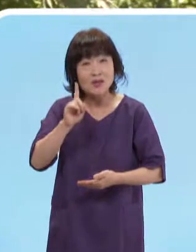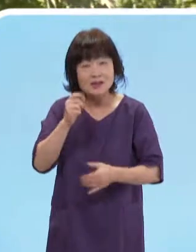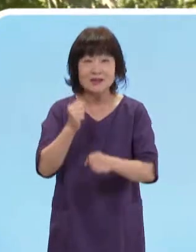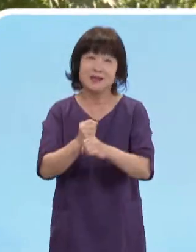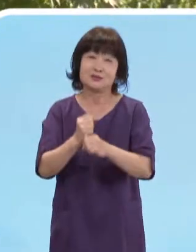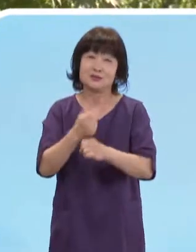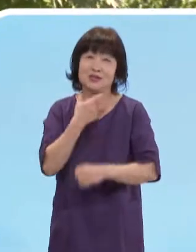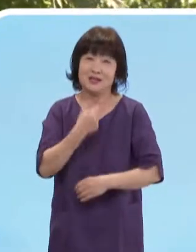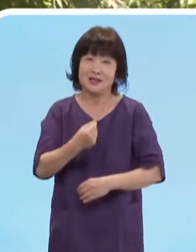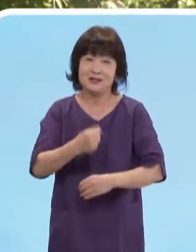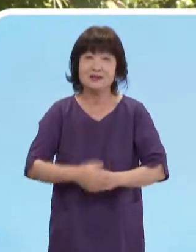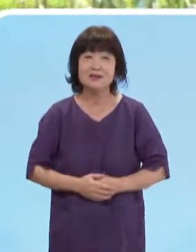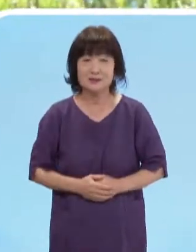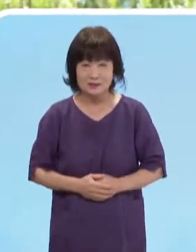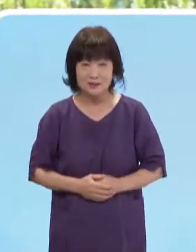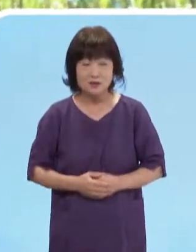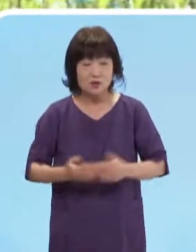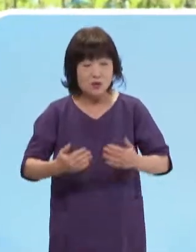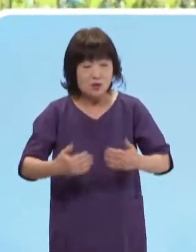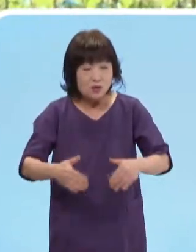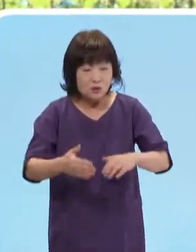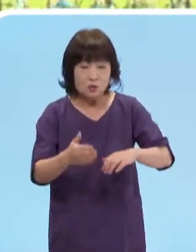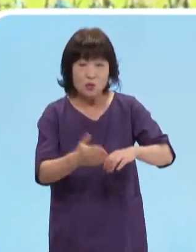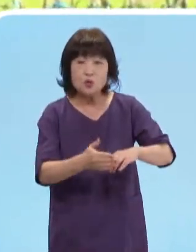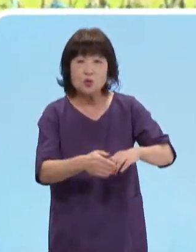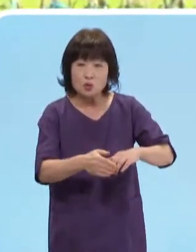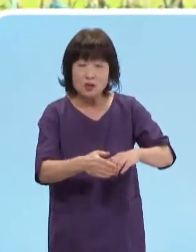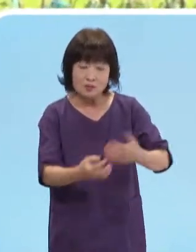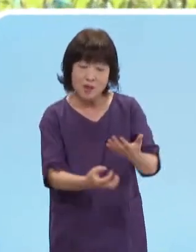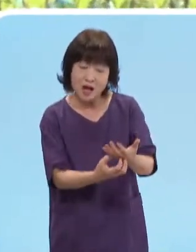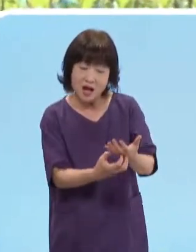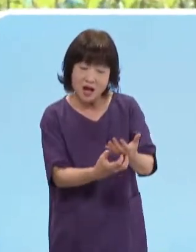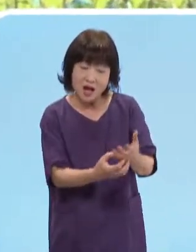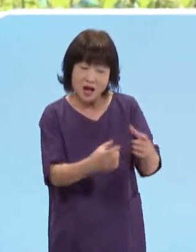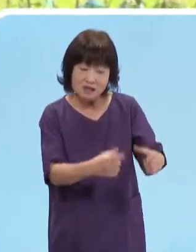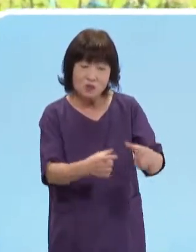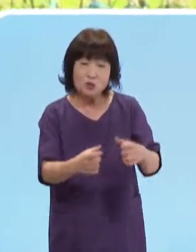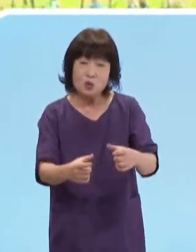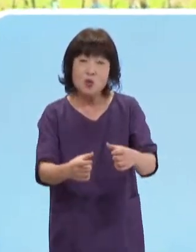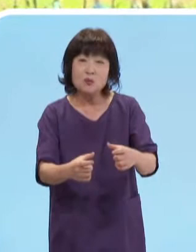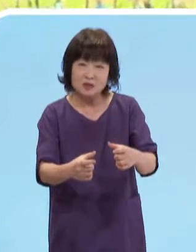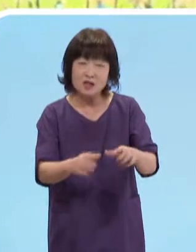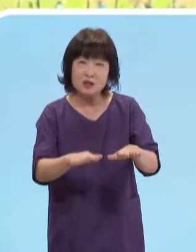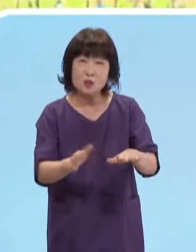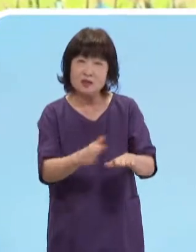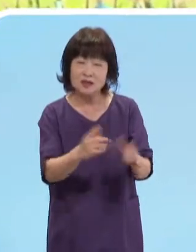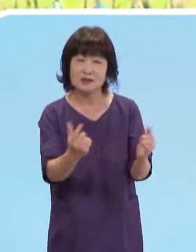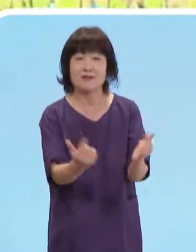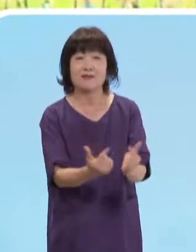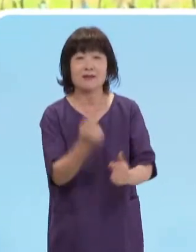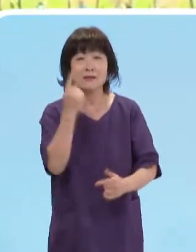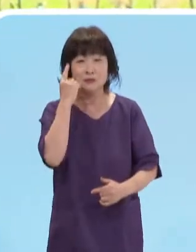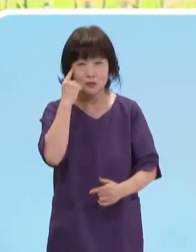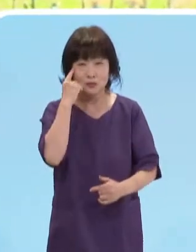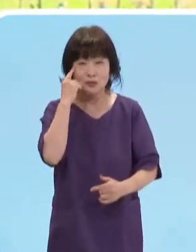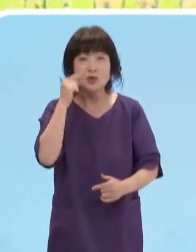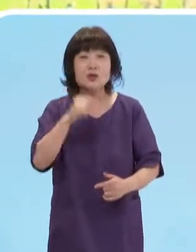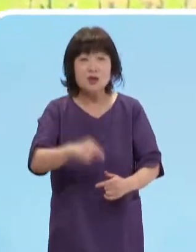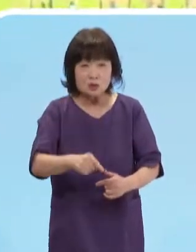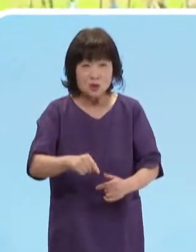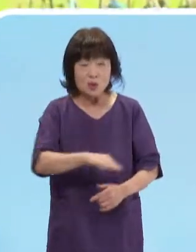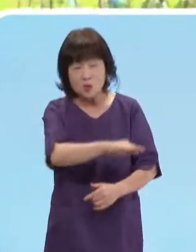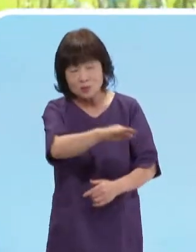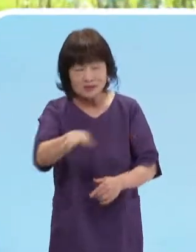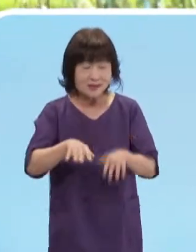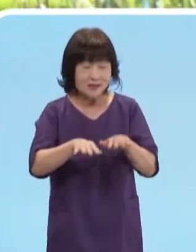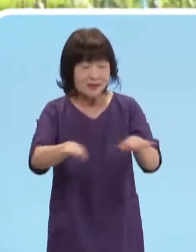と何か作っていきたいです。郷土料理的なもの、そのちょっとこう煮物とかそういうのが少なくなってるような気がして、そういうの